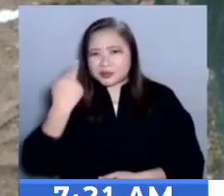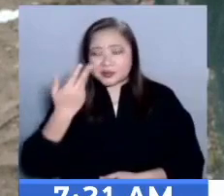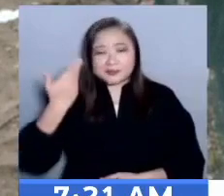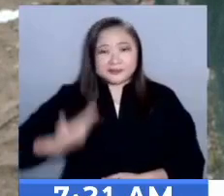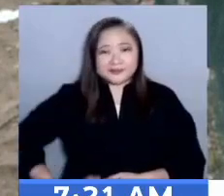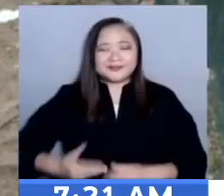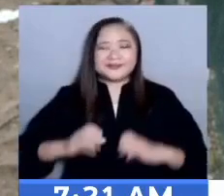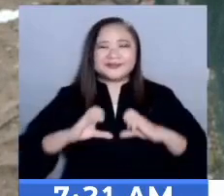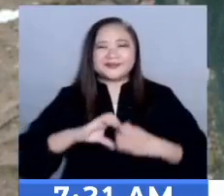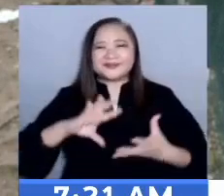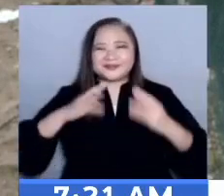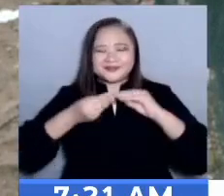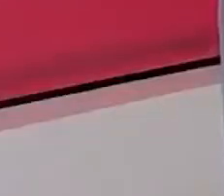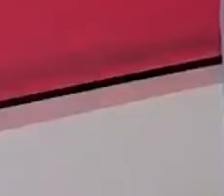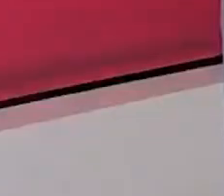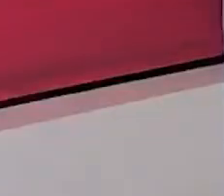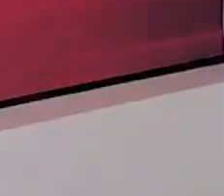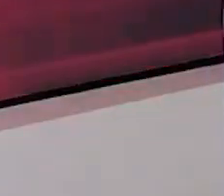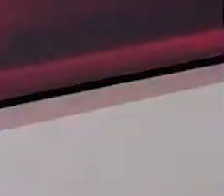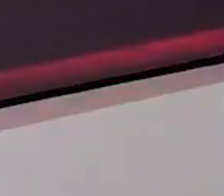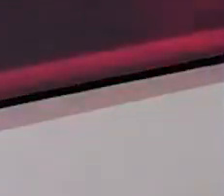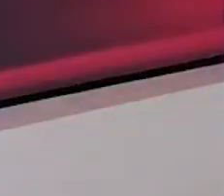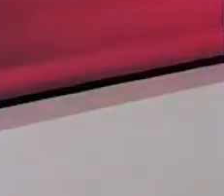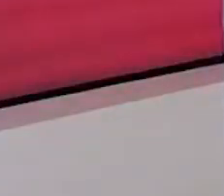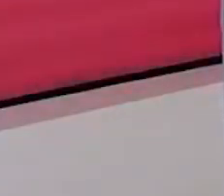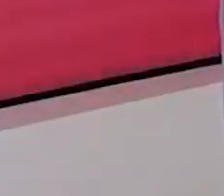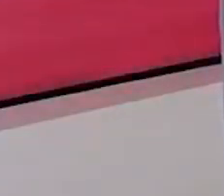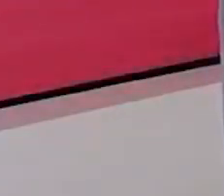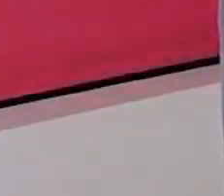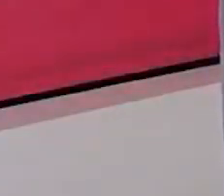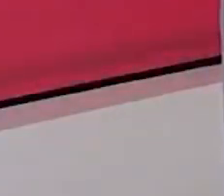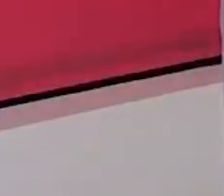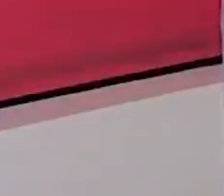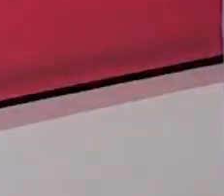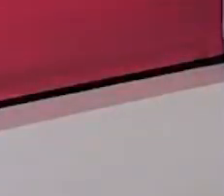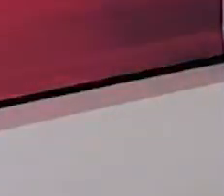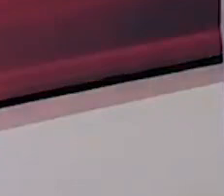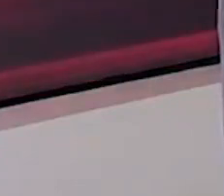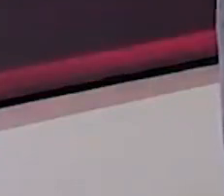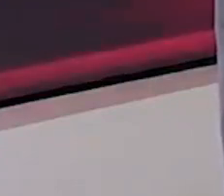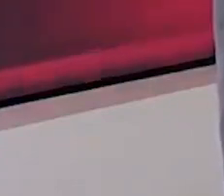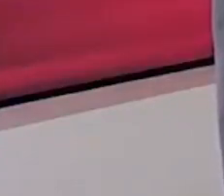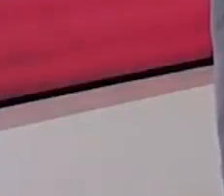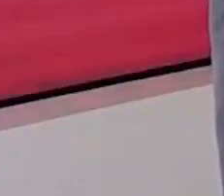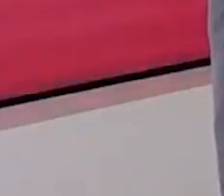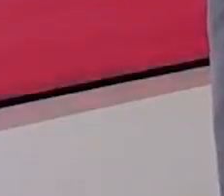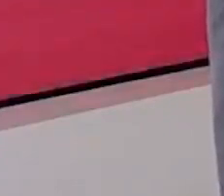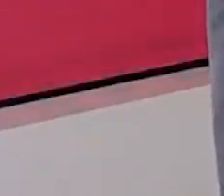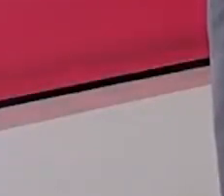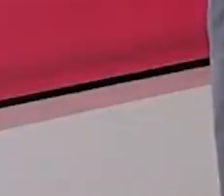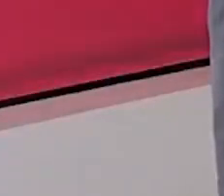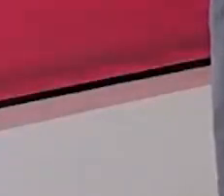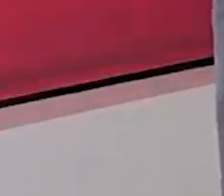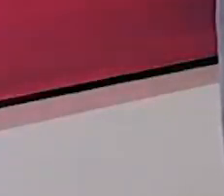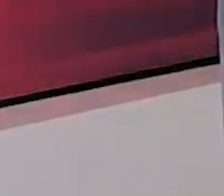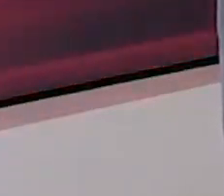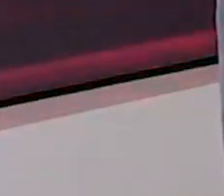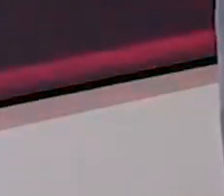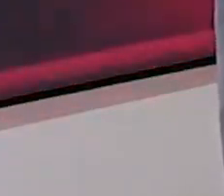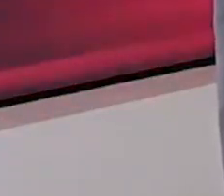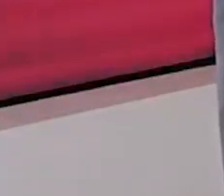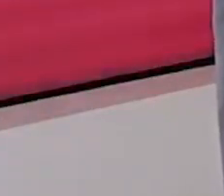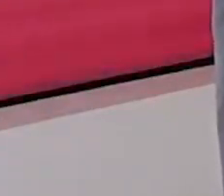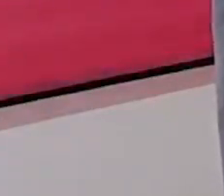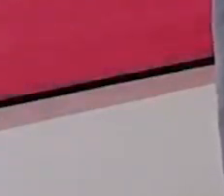para sa GMA Integrated News. Igan, mauna ka sa mga balita. Mag-subscribe sa GMA Integrated News sa YouTube. Sa mga